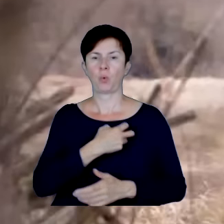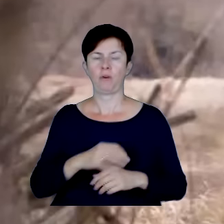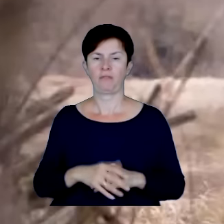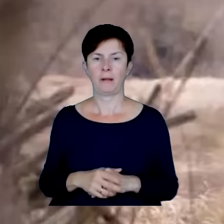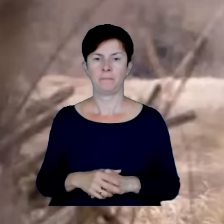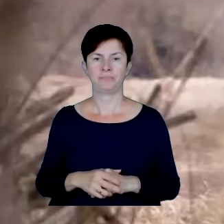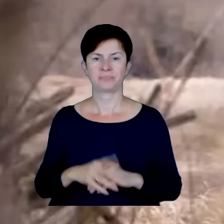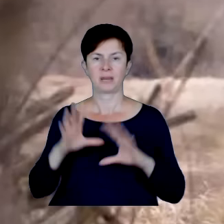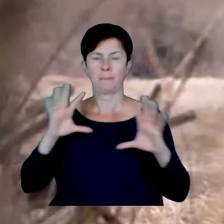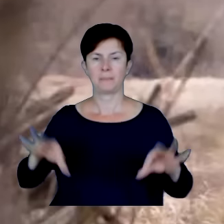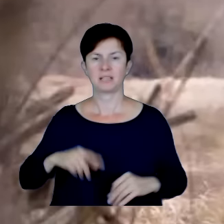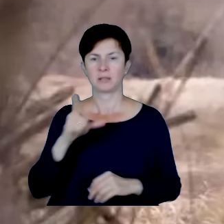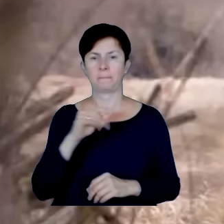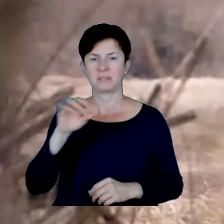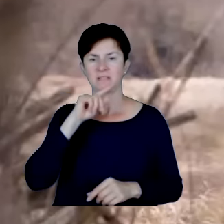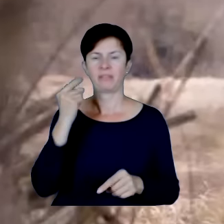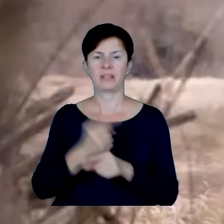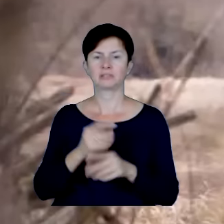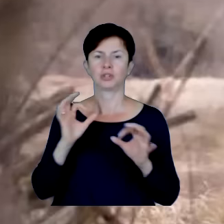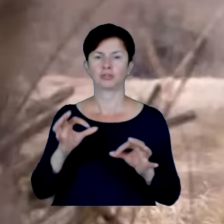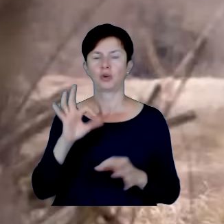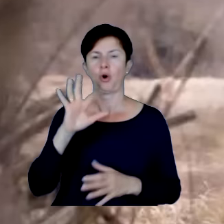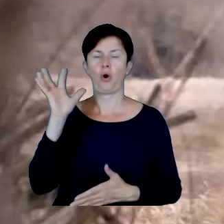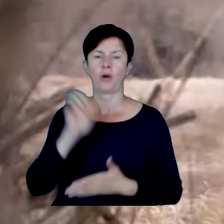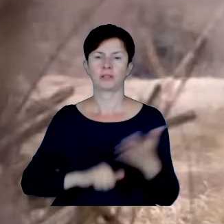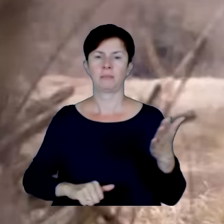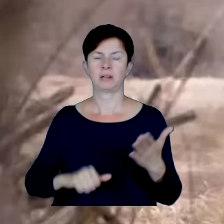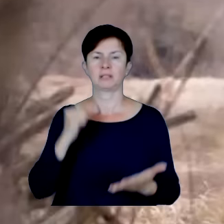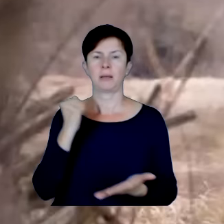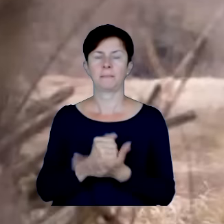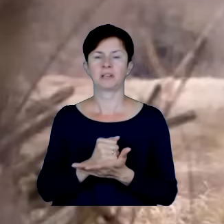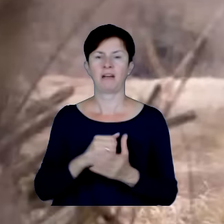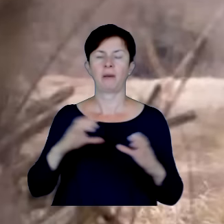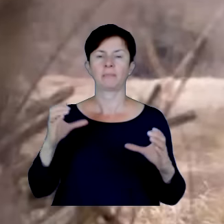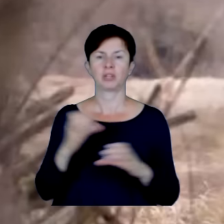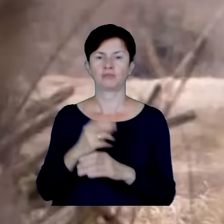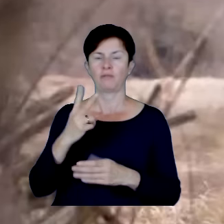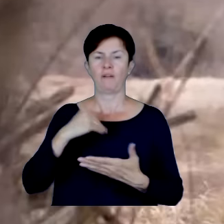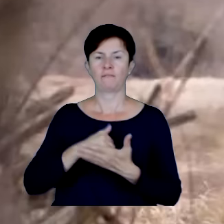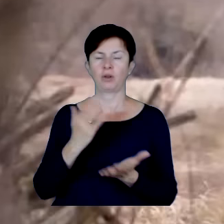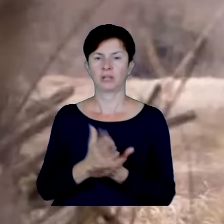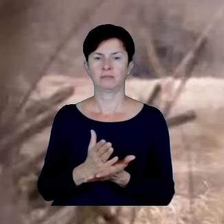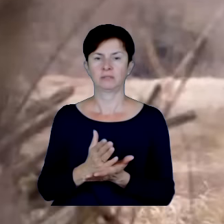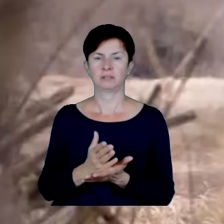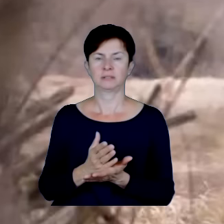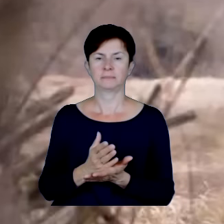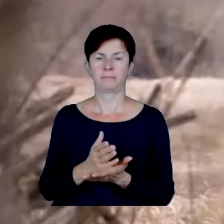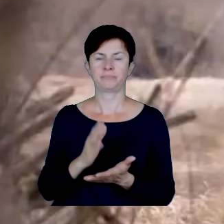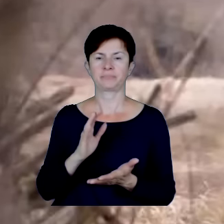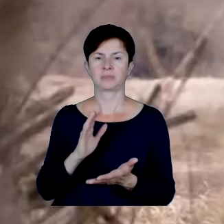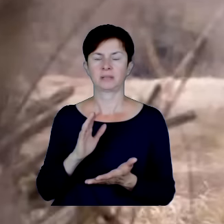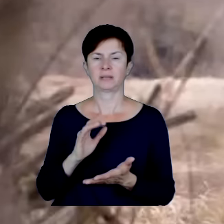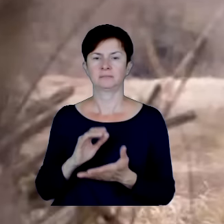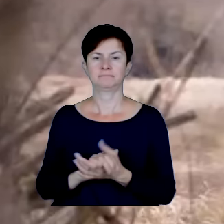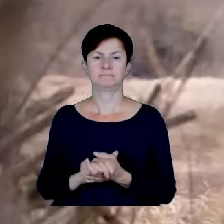PiS zdecydowało dziś o odebraniu praw mniejszościom dwóch województw bez wyczerpania zwykłych